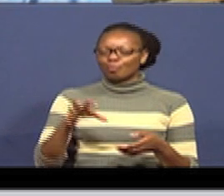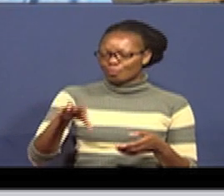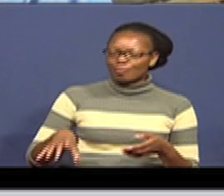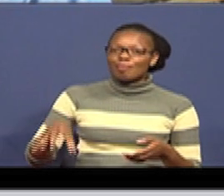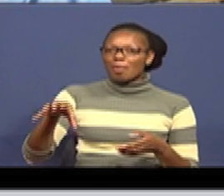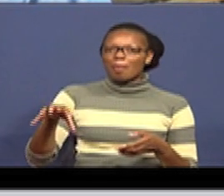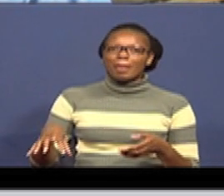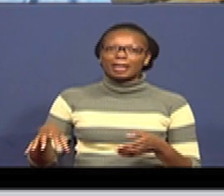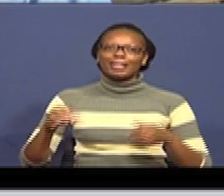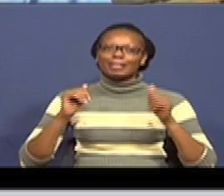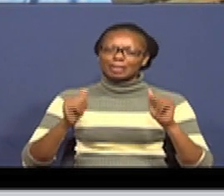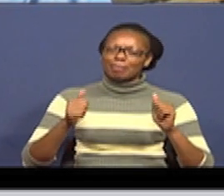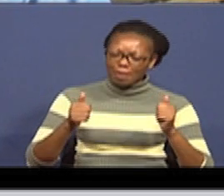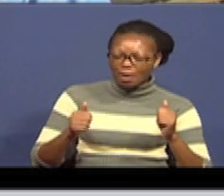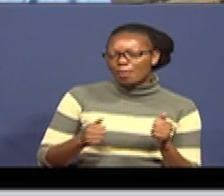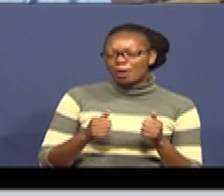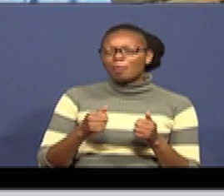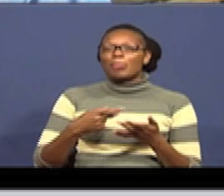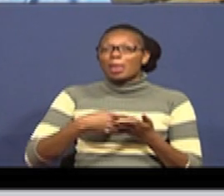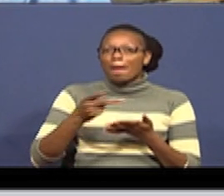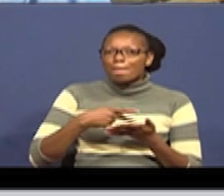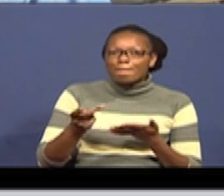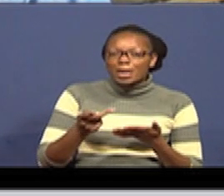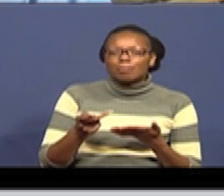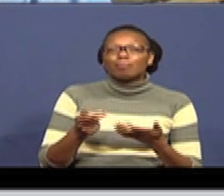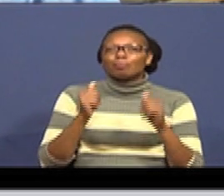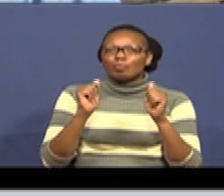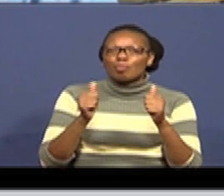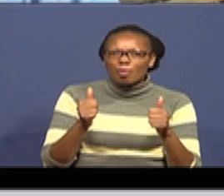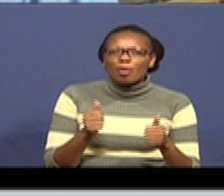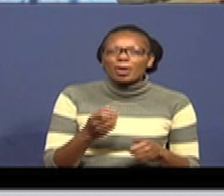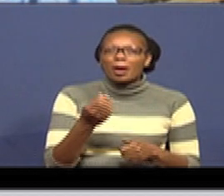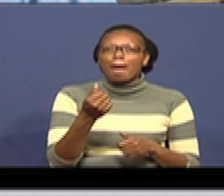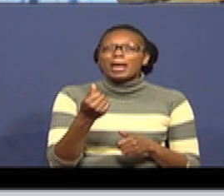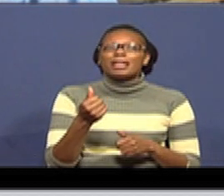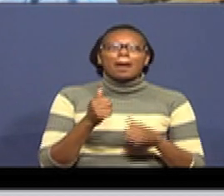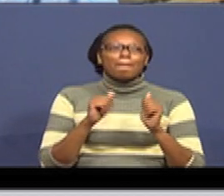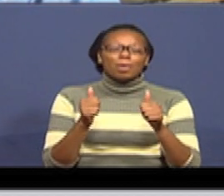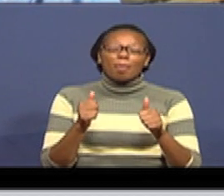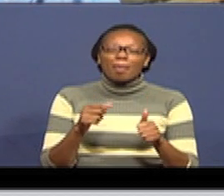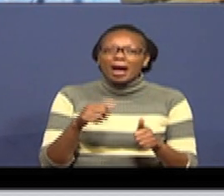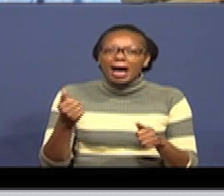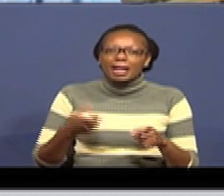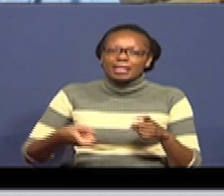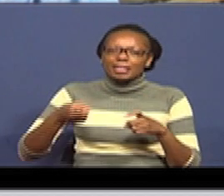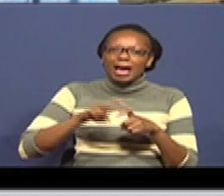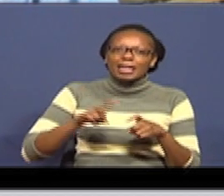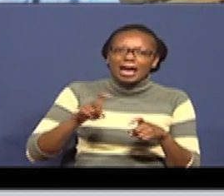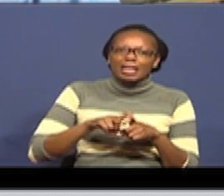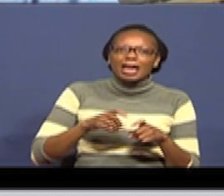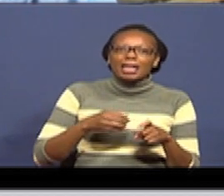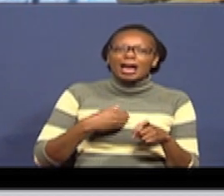Hapo mwanzo kulikuwa na changamoto, lakini sasa hizi kuna soko mzuri for fresh, unayapata bei ni